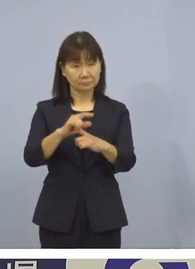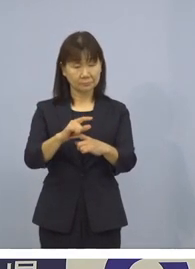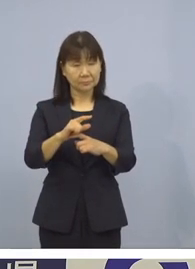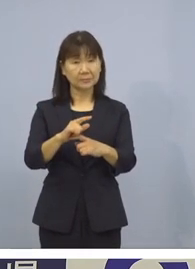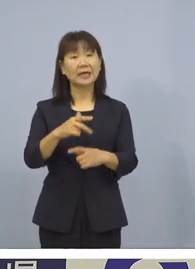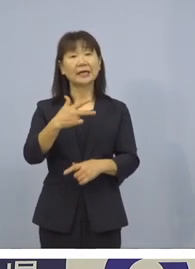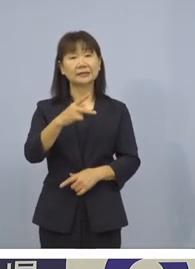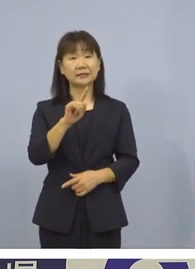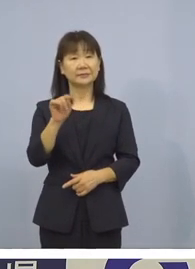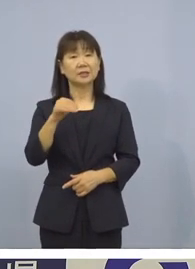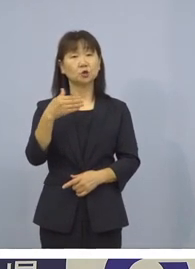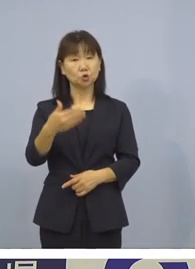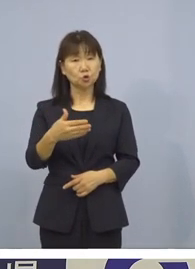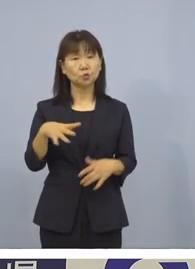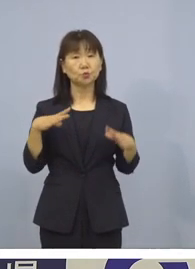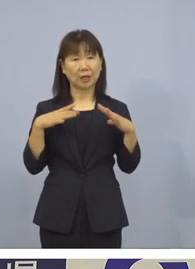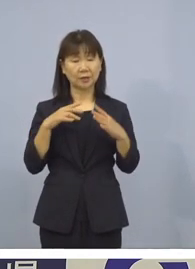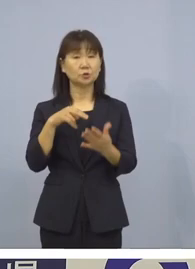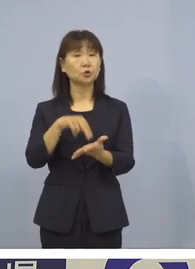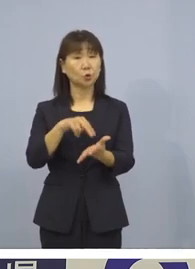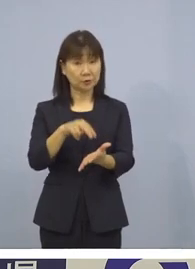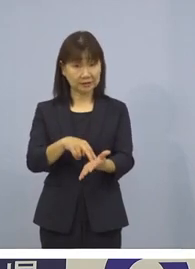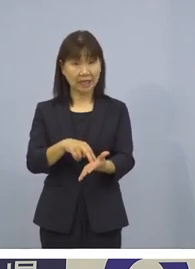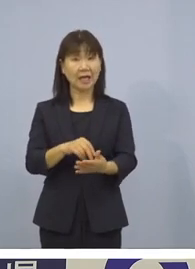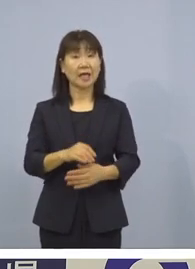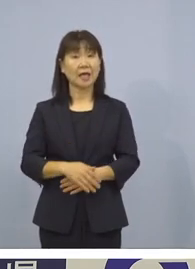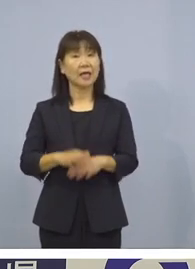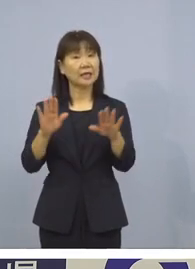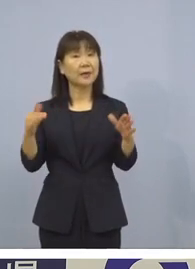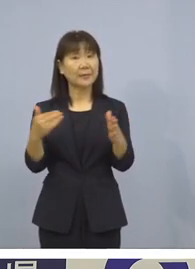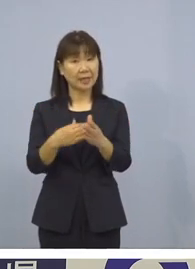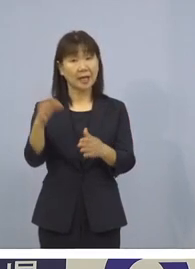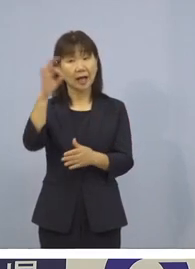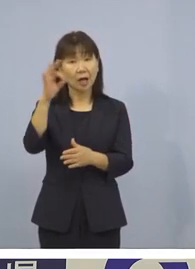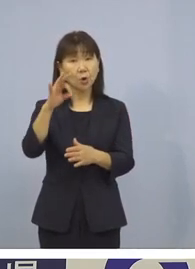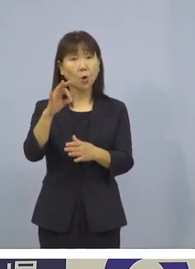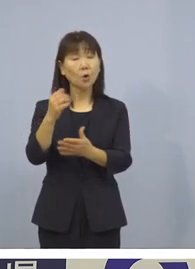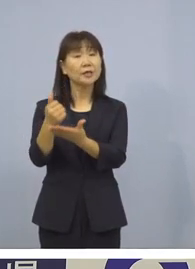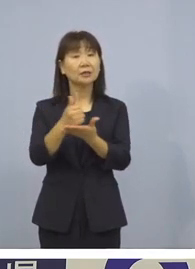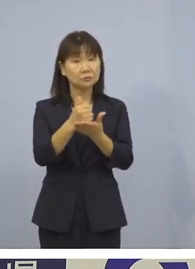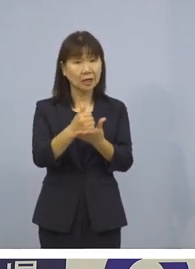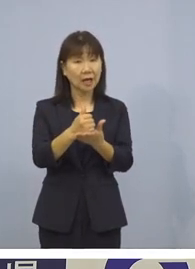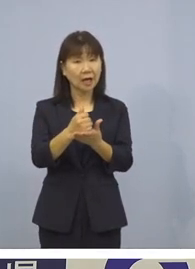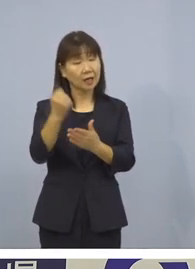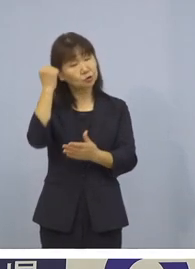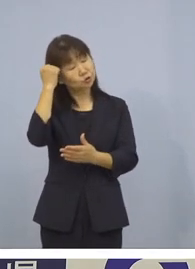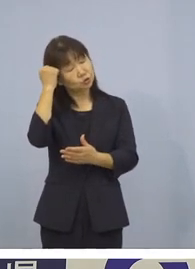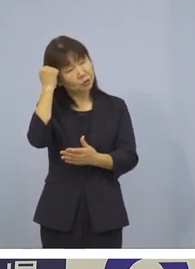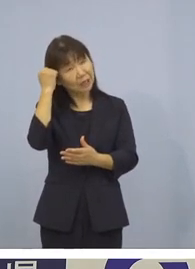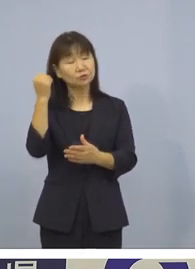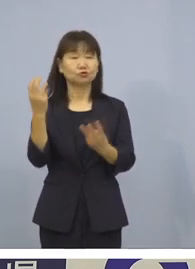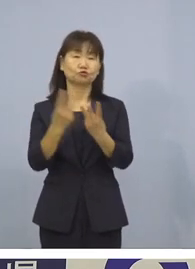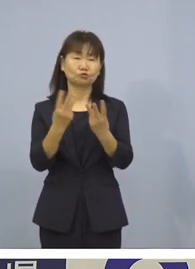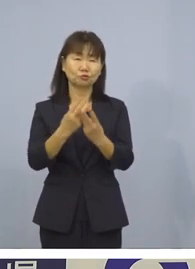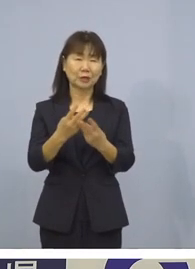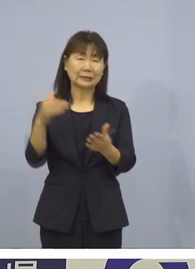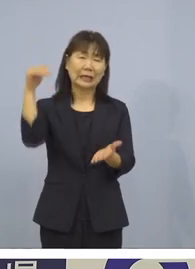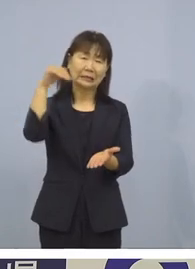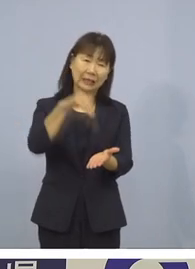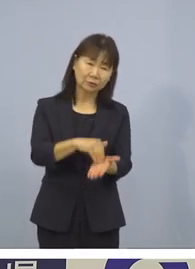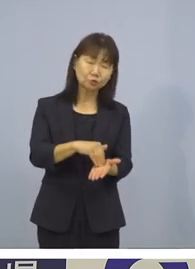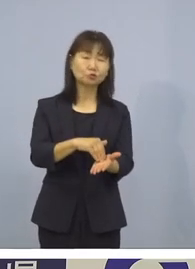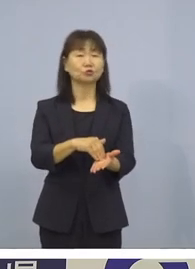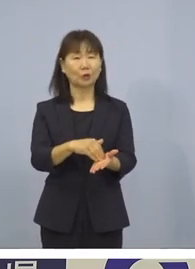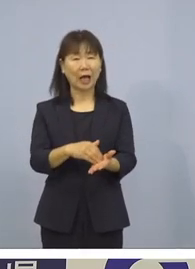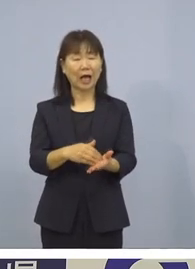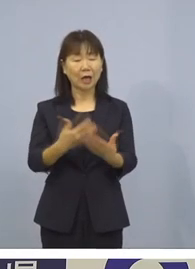ライドとしてもですね、やっぱり今まで観光客が全国で宿泊者数再開だとか、ふるさと納税再開だと